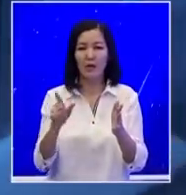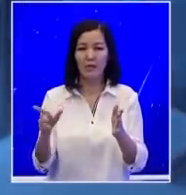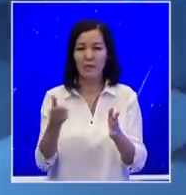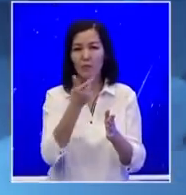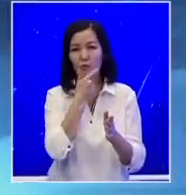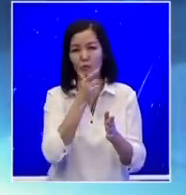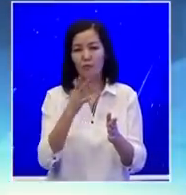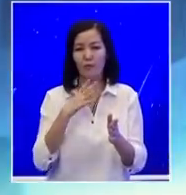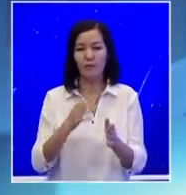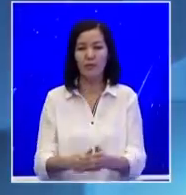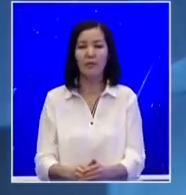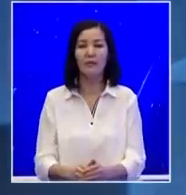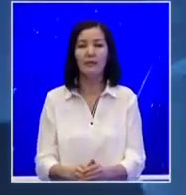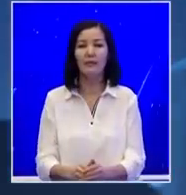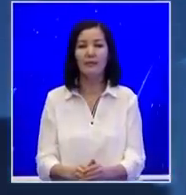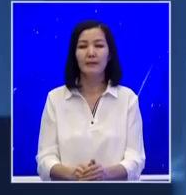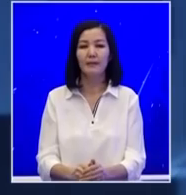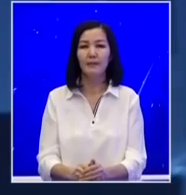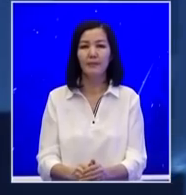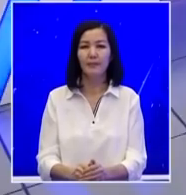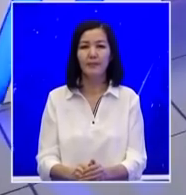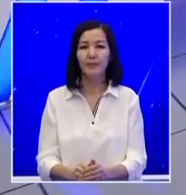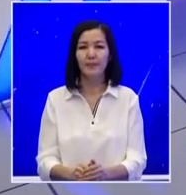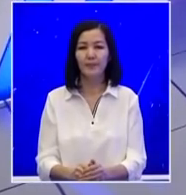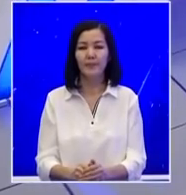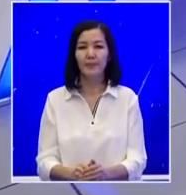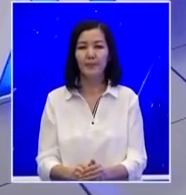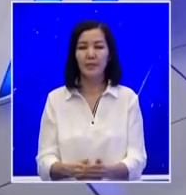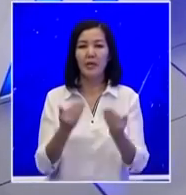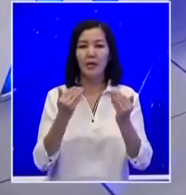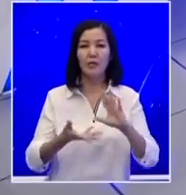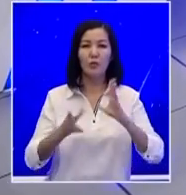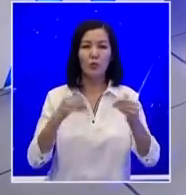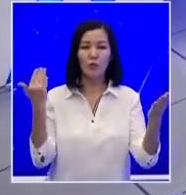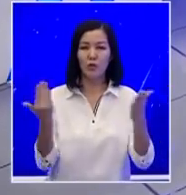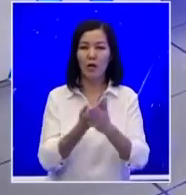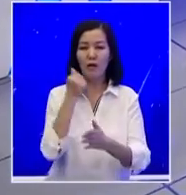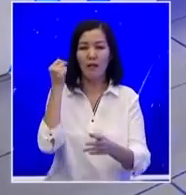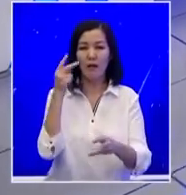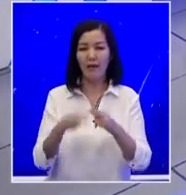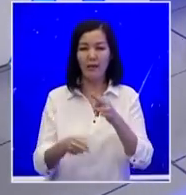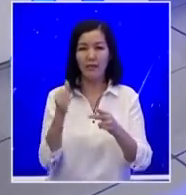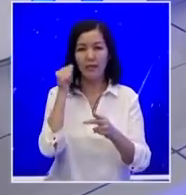Жарқын Нұрланұлы, Жетісу ақпараттар қызметі. Қадірменді көрермен, бүгінгі айтар ақпараттар легі